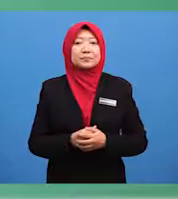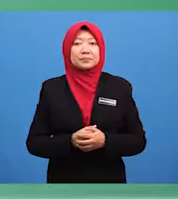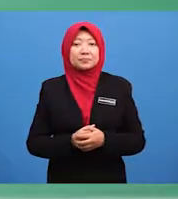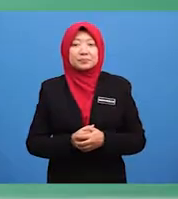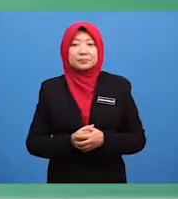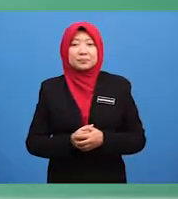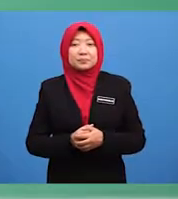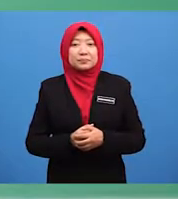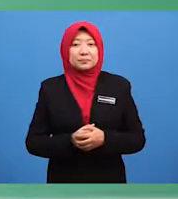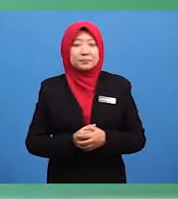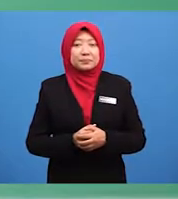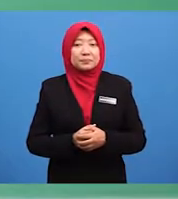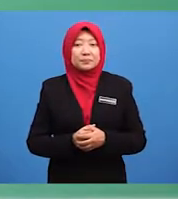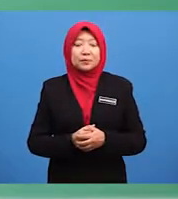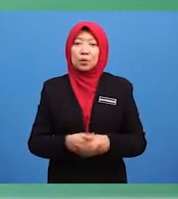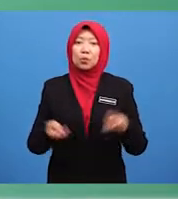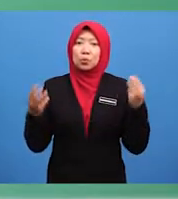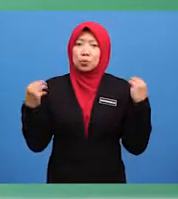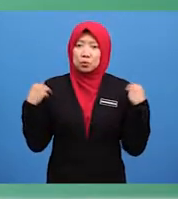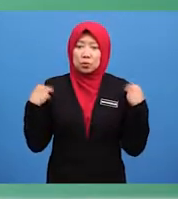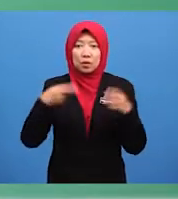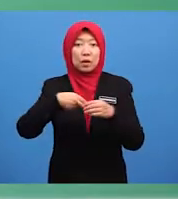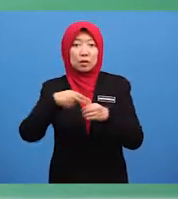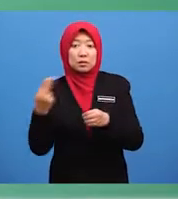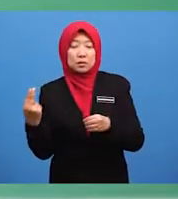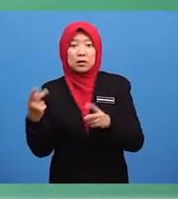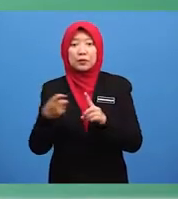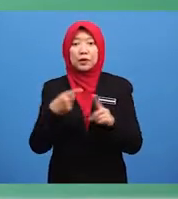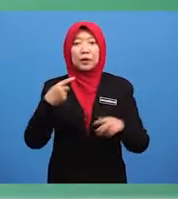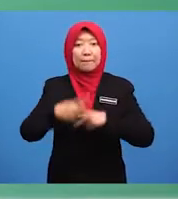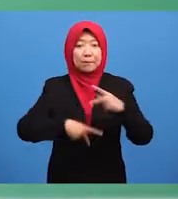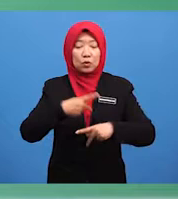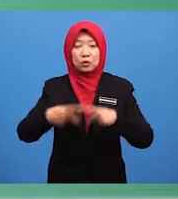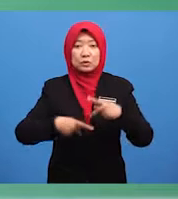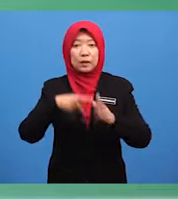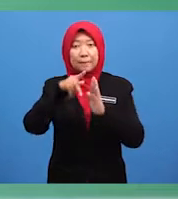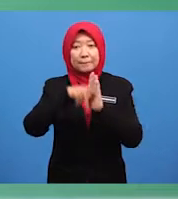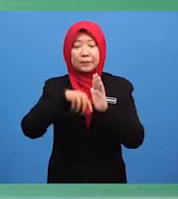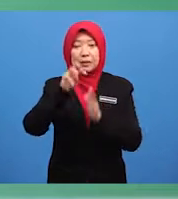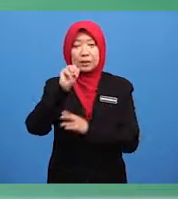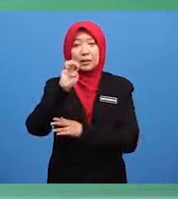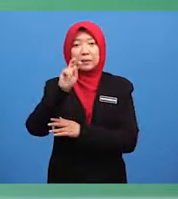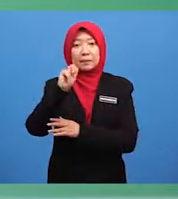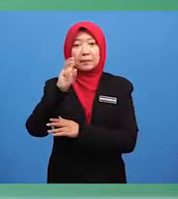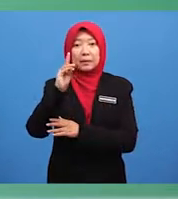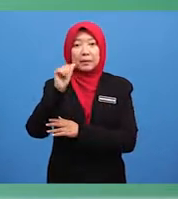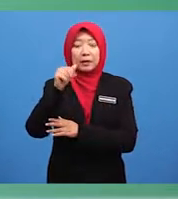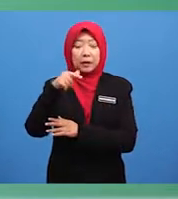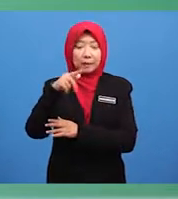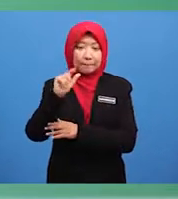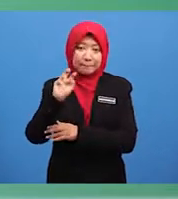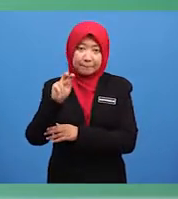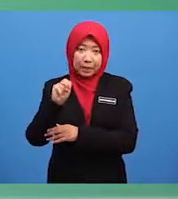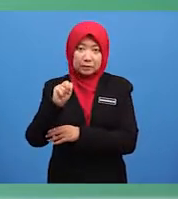tertambak. Tertambak wujud hasil dari proses pemendapan juga. Akibat